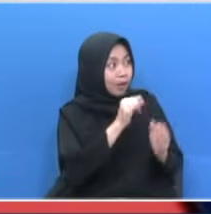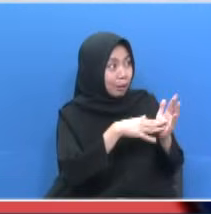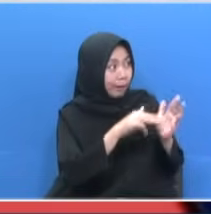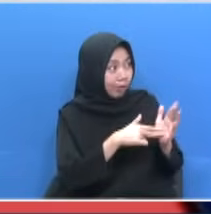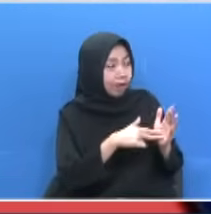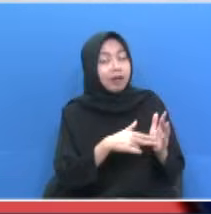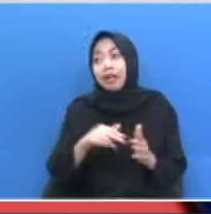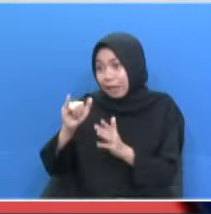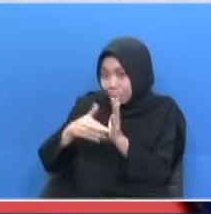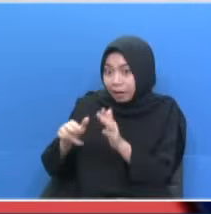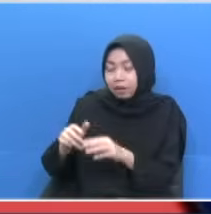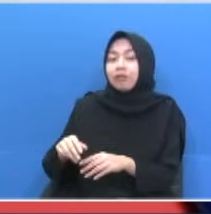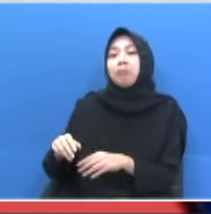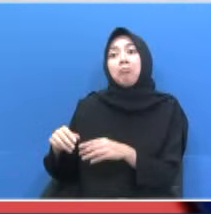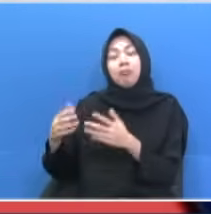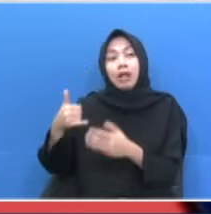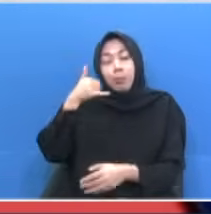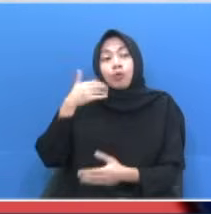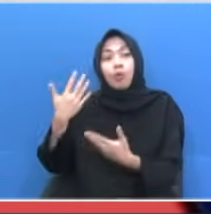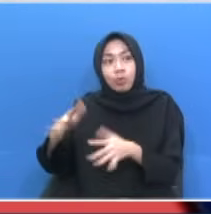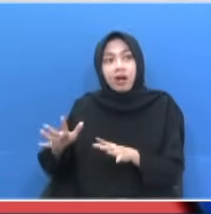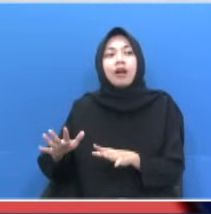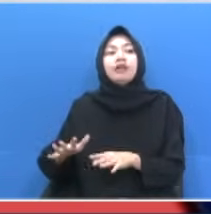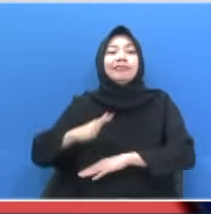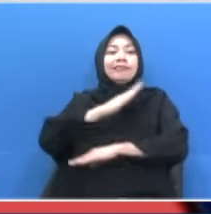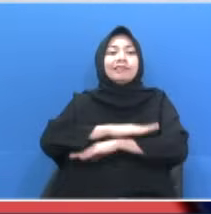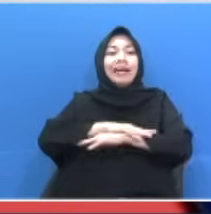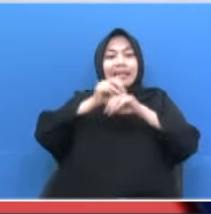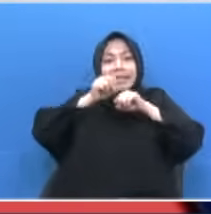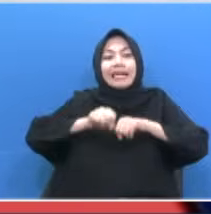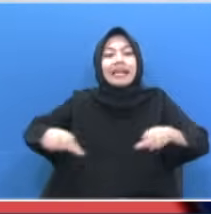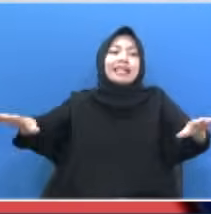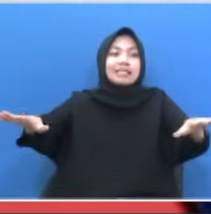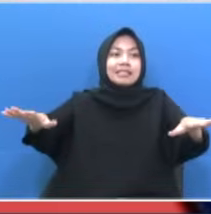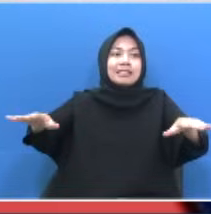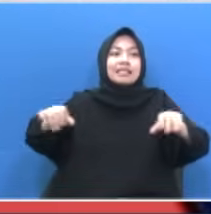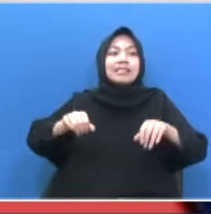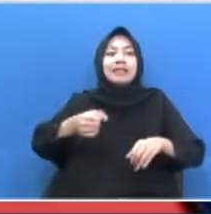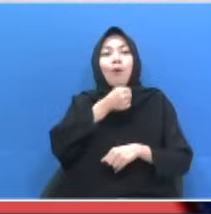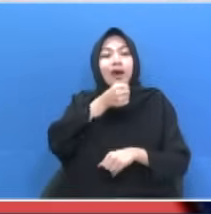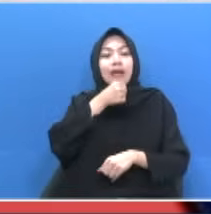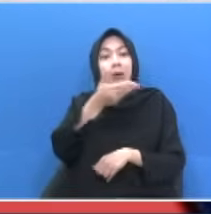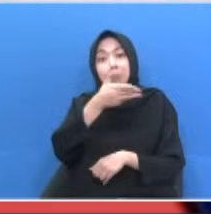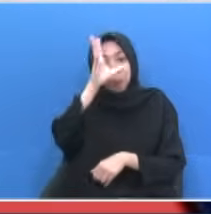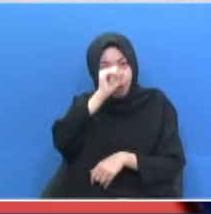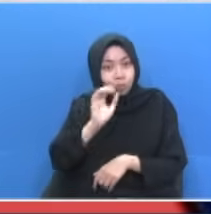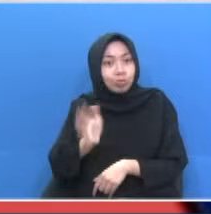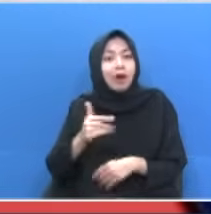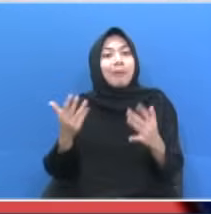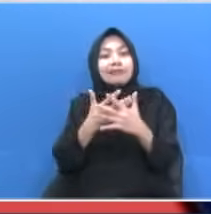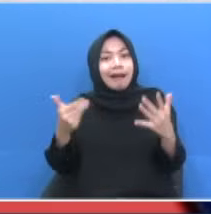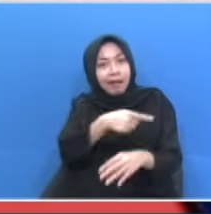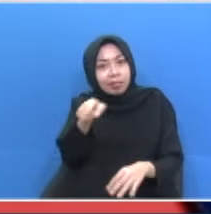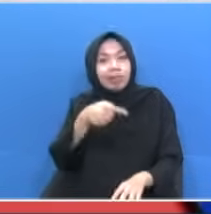ya sudah karena itu tuh Setelah itu kami sebarkan rilis yang mungkin sudah didapatkan oleh teman-teman media maupun publik juga sudah mengetahuinya